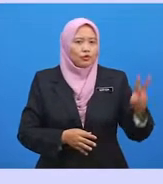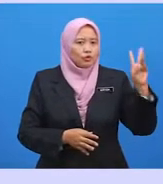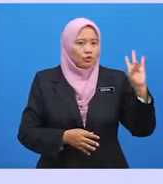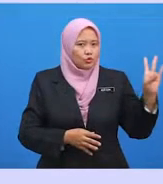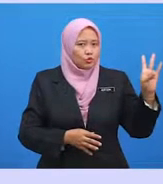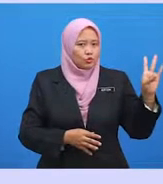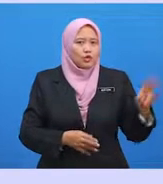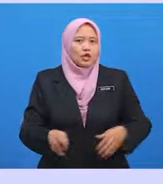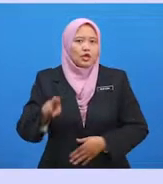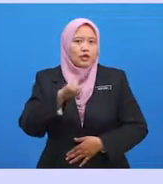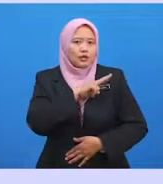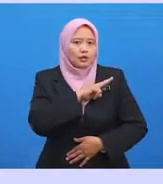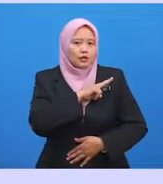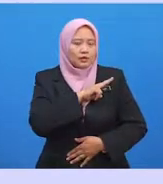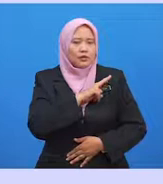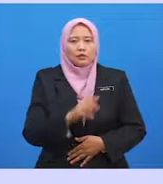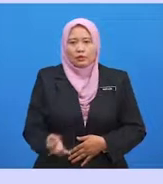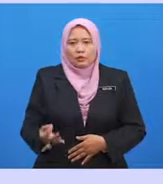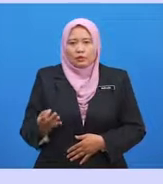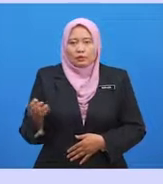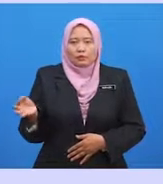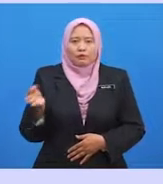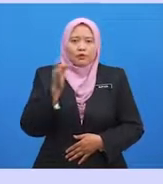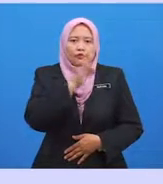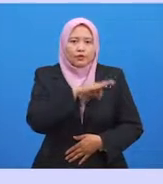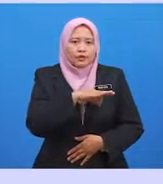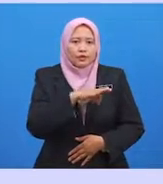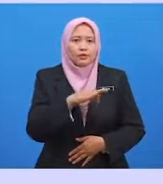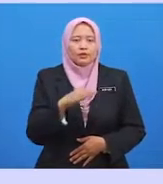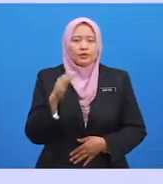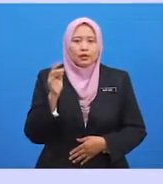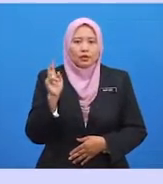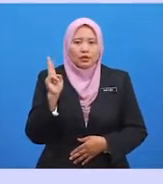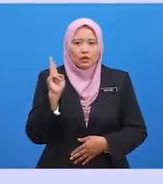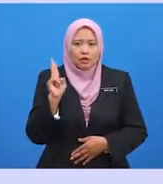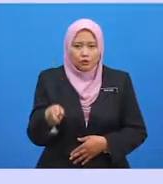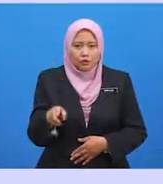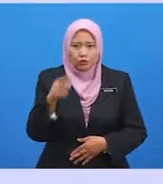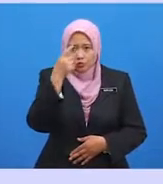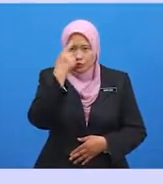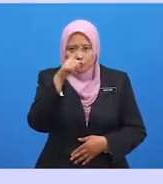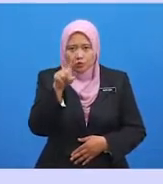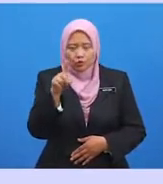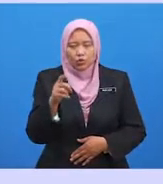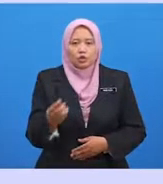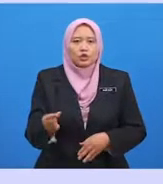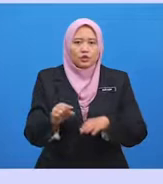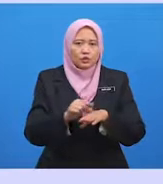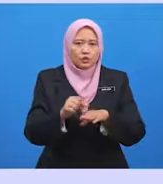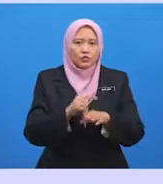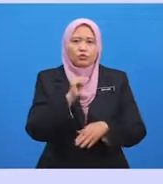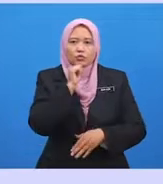adalah harus untuk digunakan bukannya dari Harto yang haram seperti hasil riba